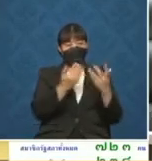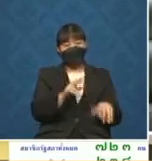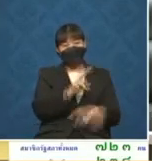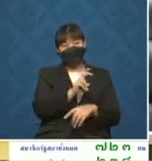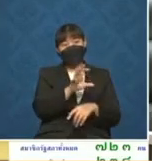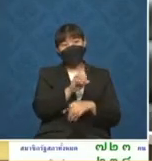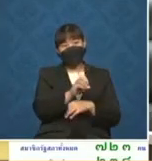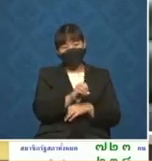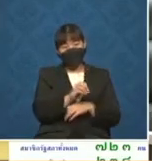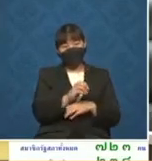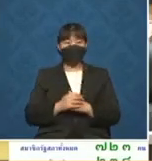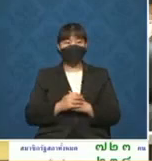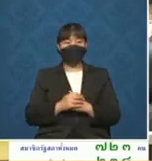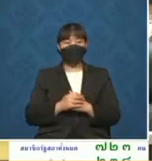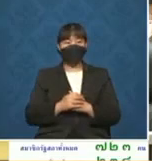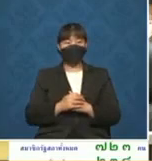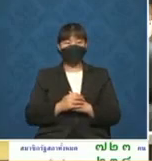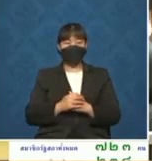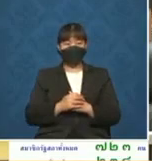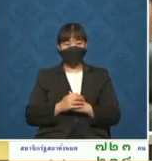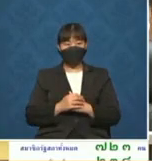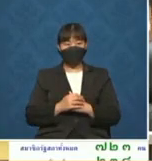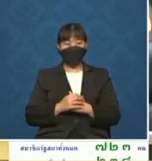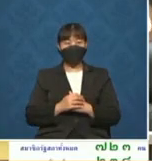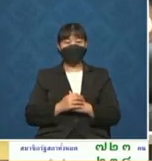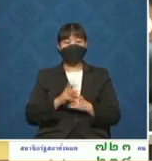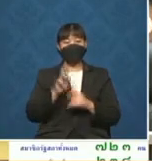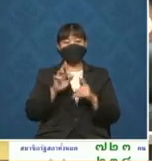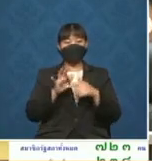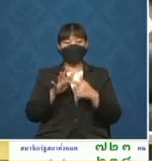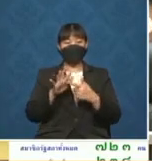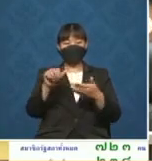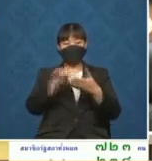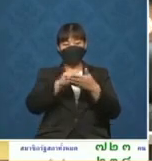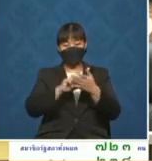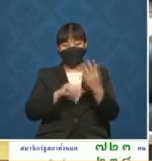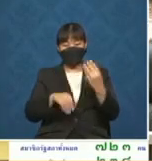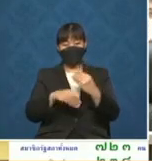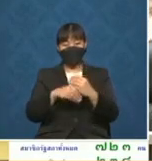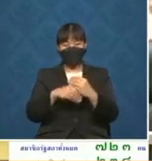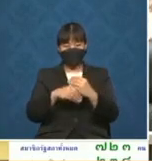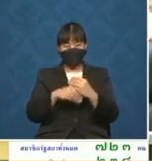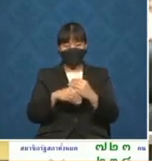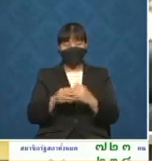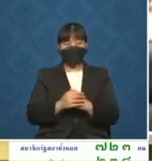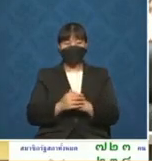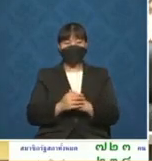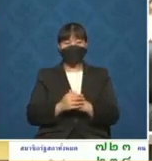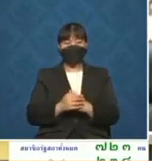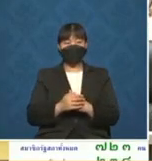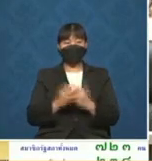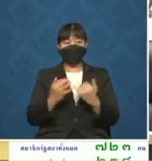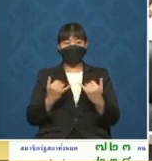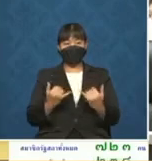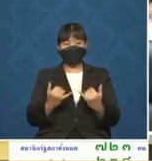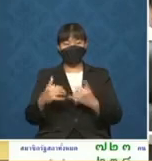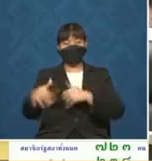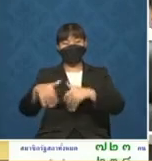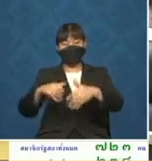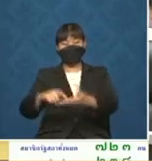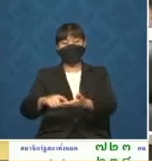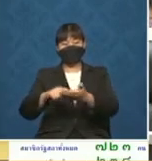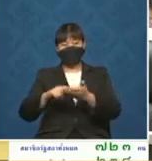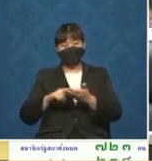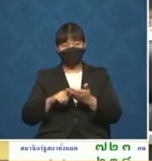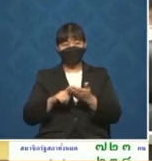รอบจรรยาบรรณจริยธรรมและกฎหมายศาลจะตัดสินก็ต้องตัดสินไปตามกฎหมายกฎหมายใครออกพวกคุณนั่นแหละออกแล้วยังไปก